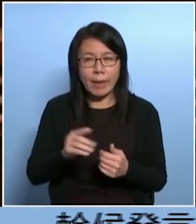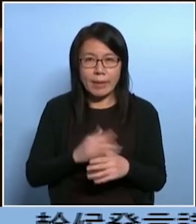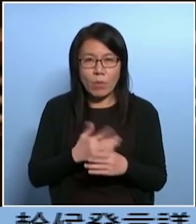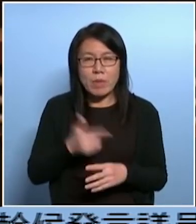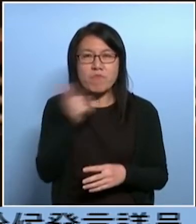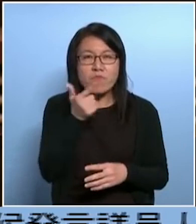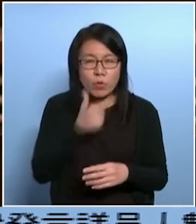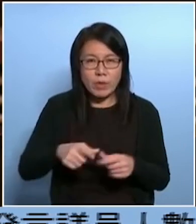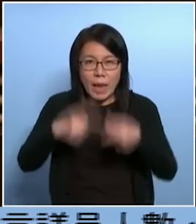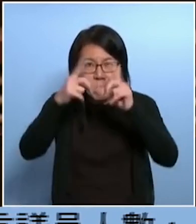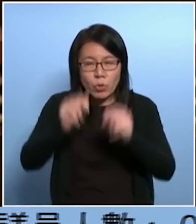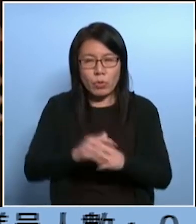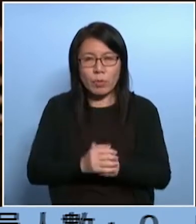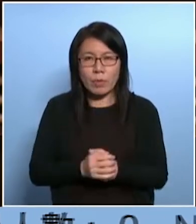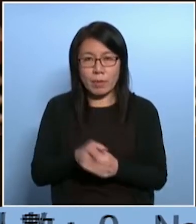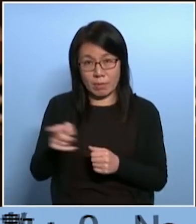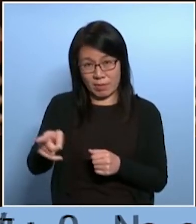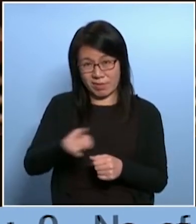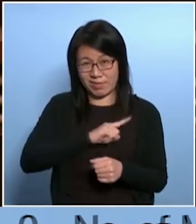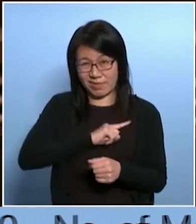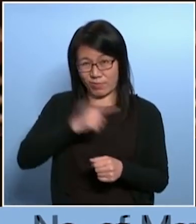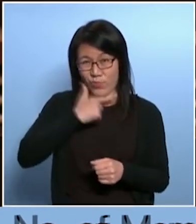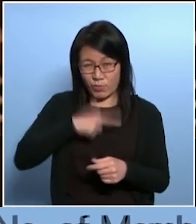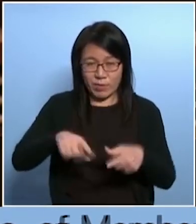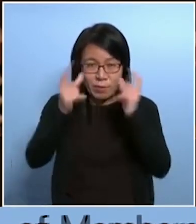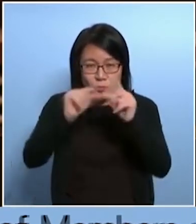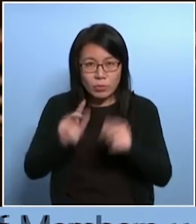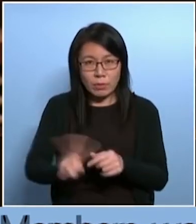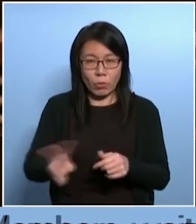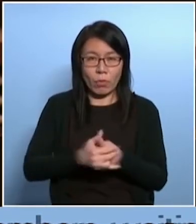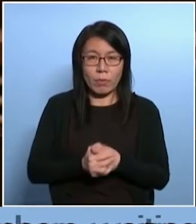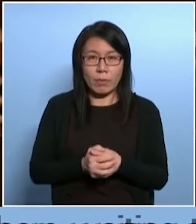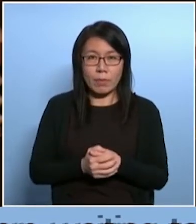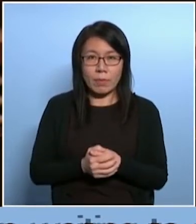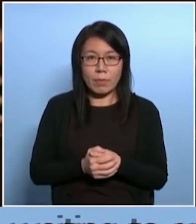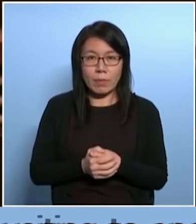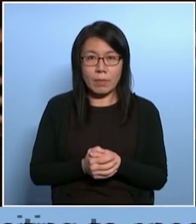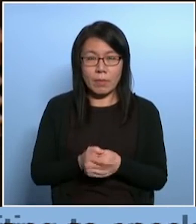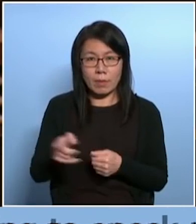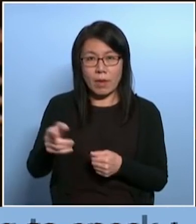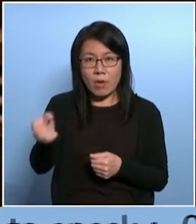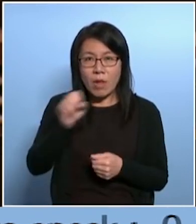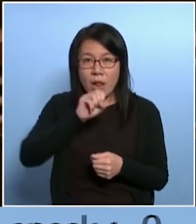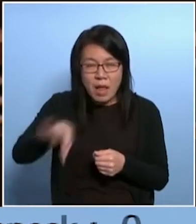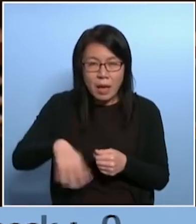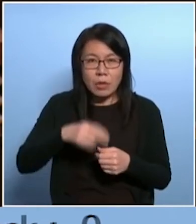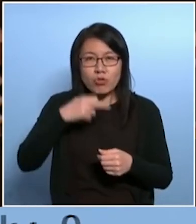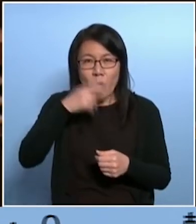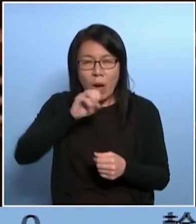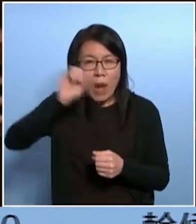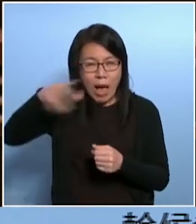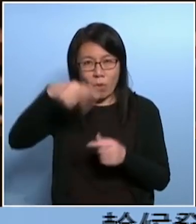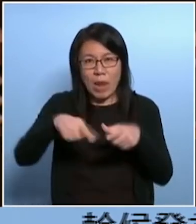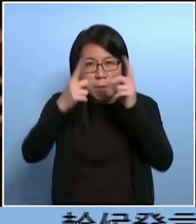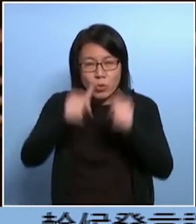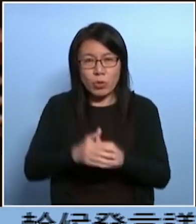唔中意林鄭月娥。喂，你自己都好唔中意林鄭月娥嘅喎，嚇！你講粗口鬧林鄭月娥，